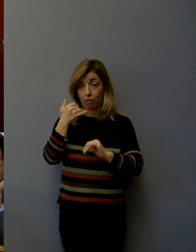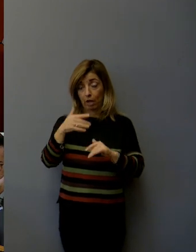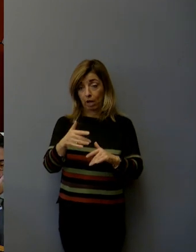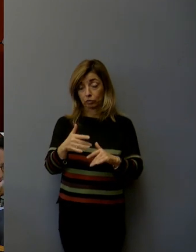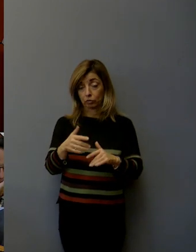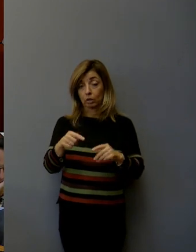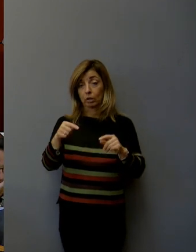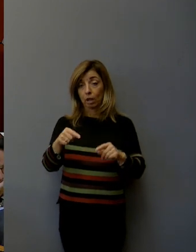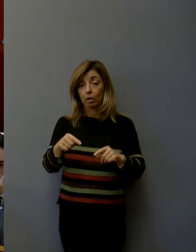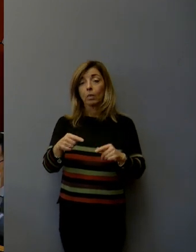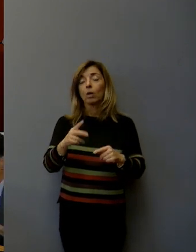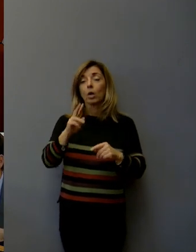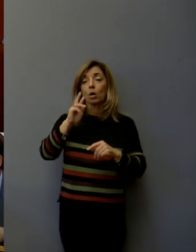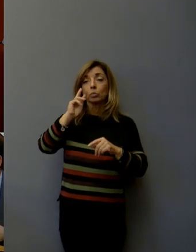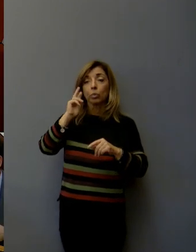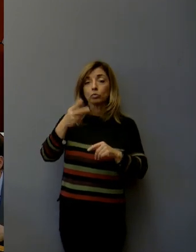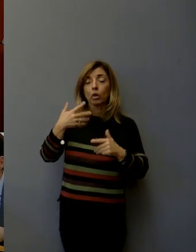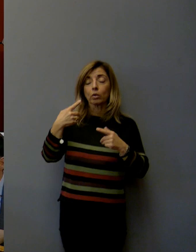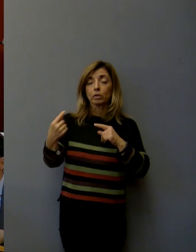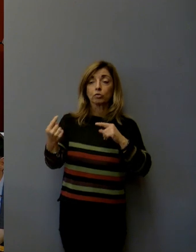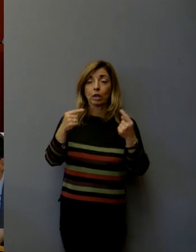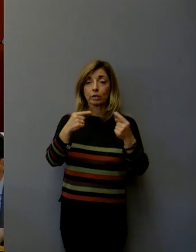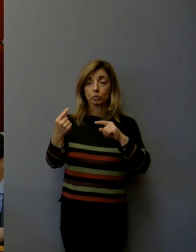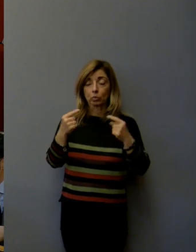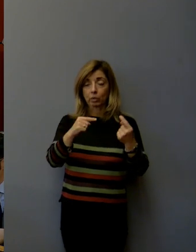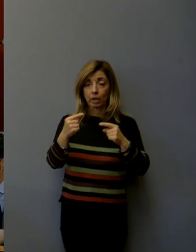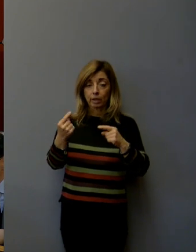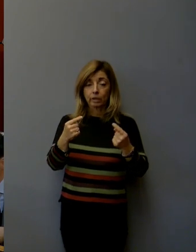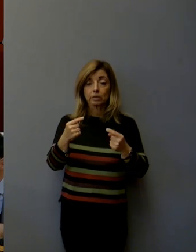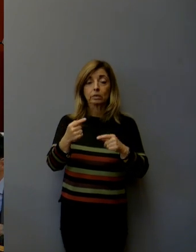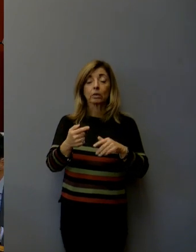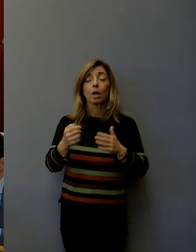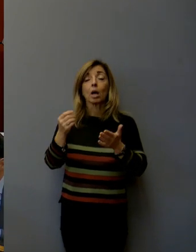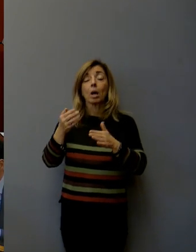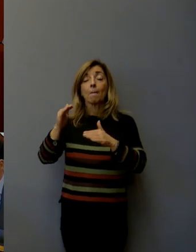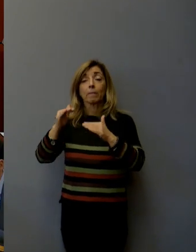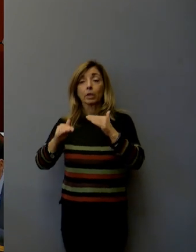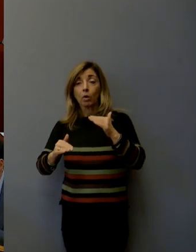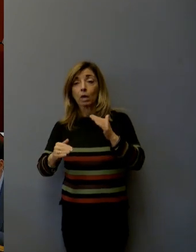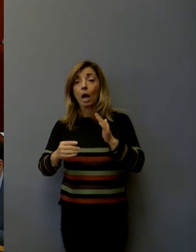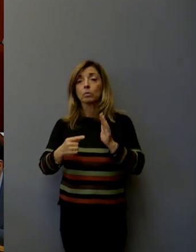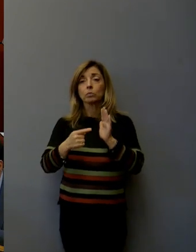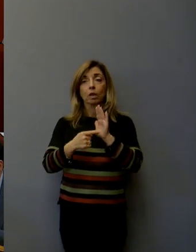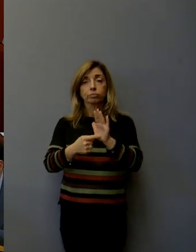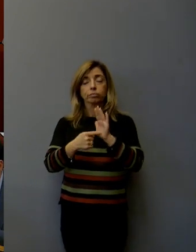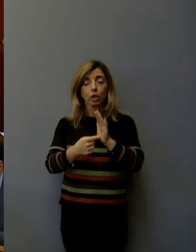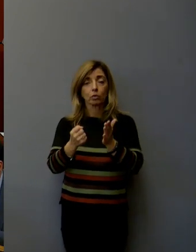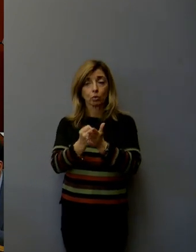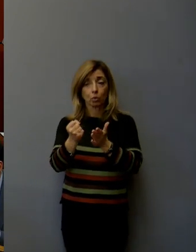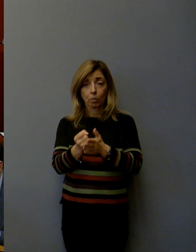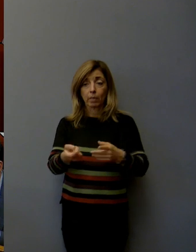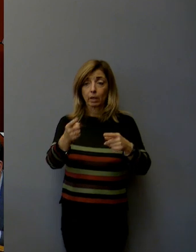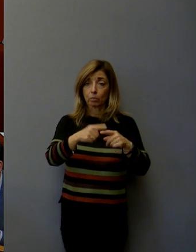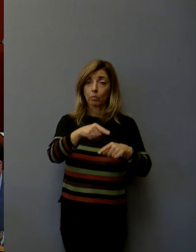minoranza ha presentato numerosi documenti ha portato delle istanze ma anche dai colleghi di maggioranza non sono mancate riflessioni in alcuni casi